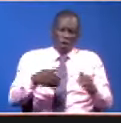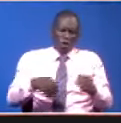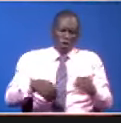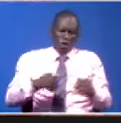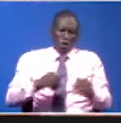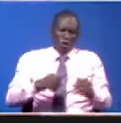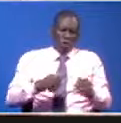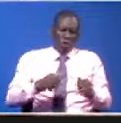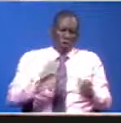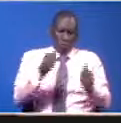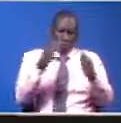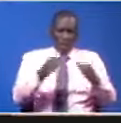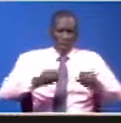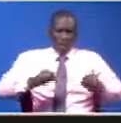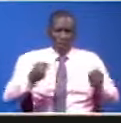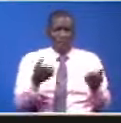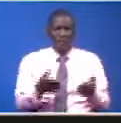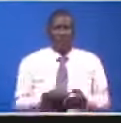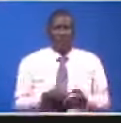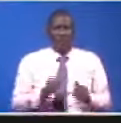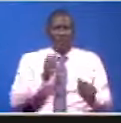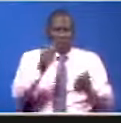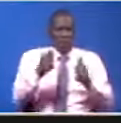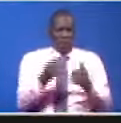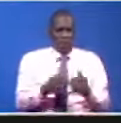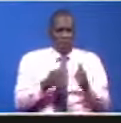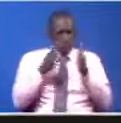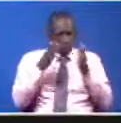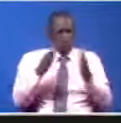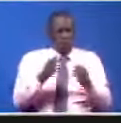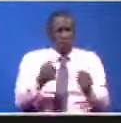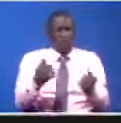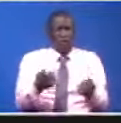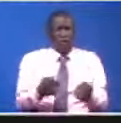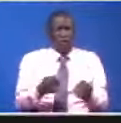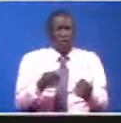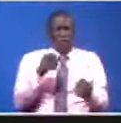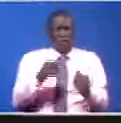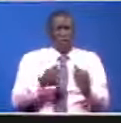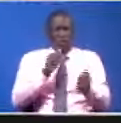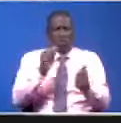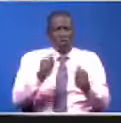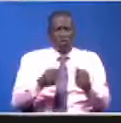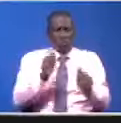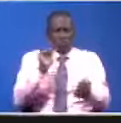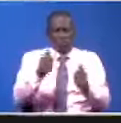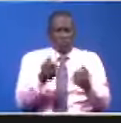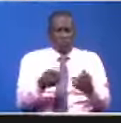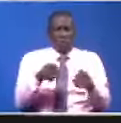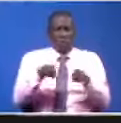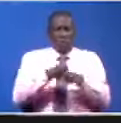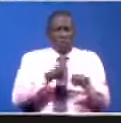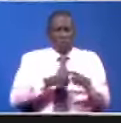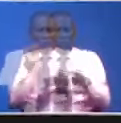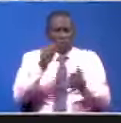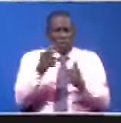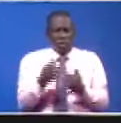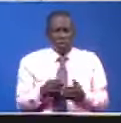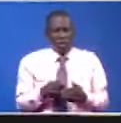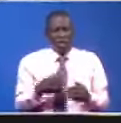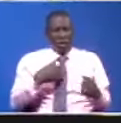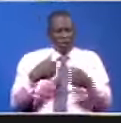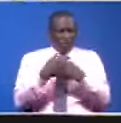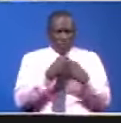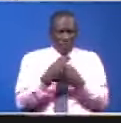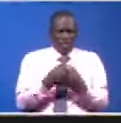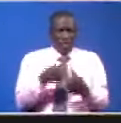players is happy. Michuano hiyo iliangazia umaarufu wa mchezo nchini. Hata hivyo, mchezo huu